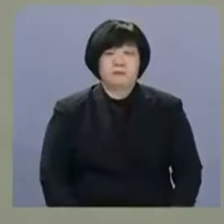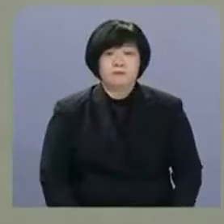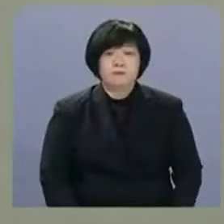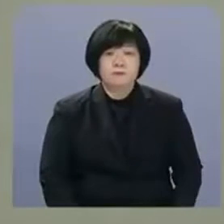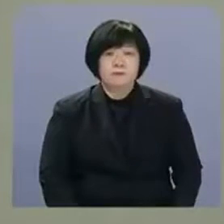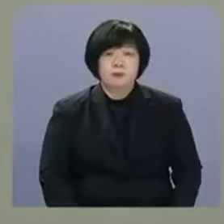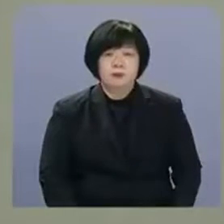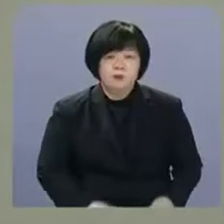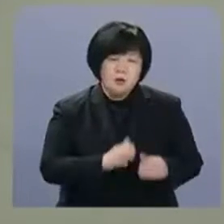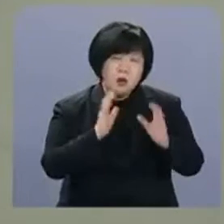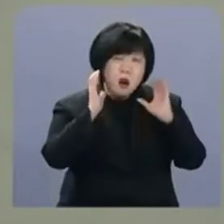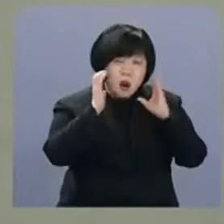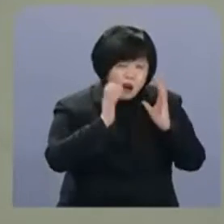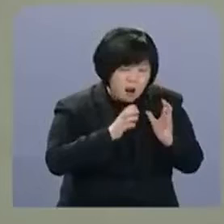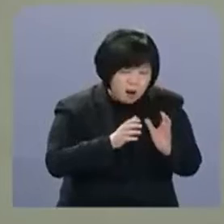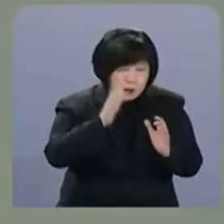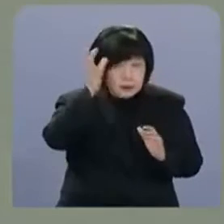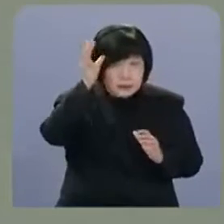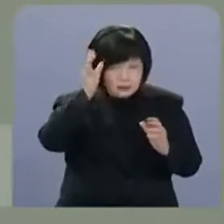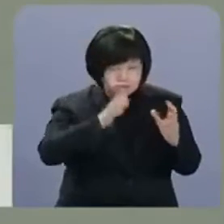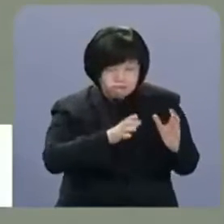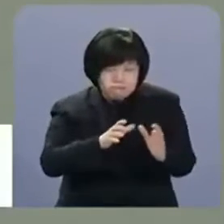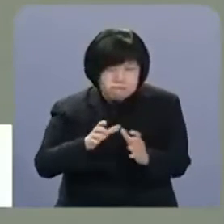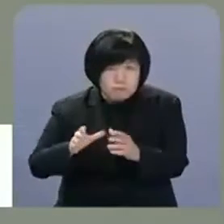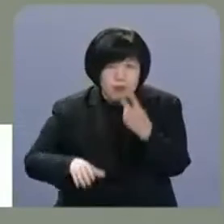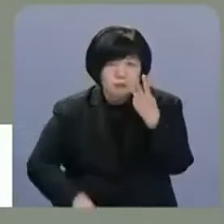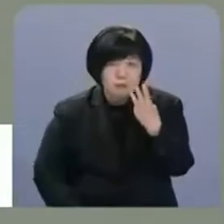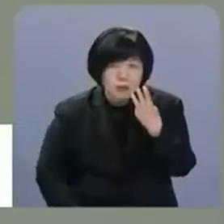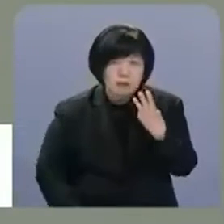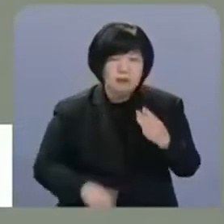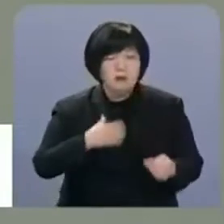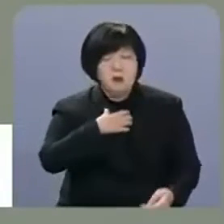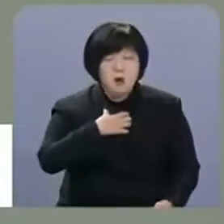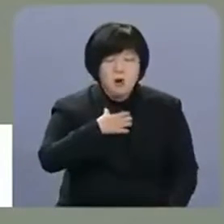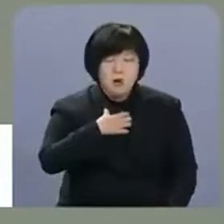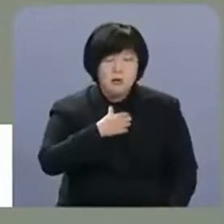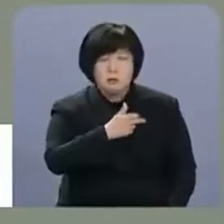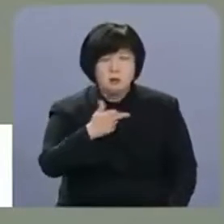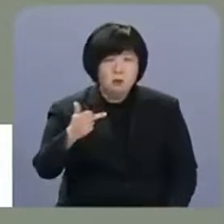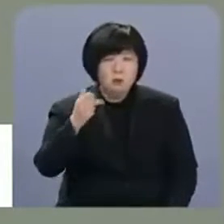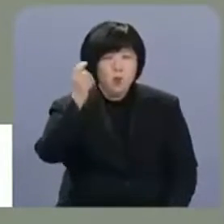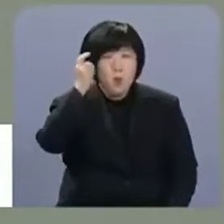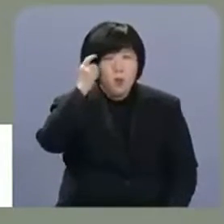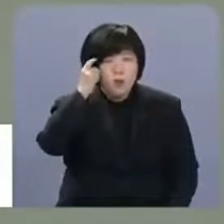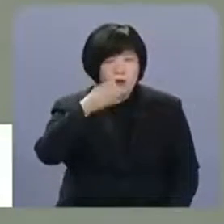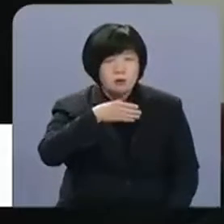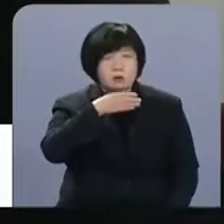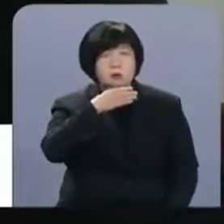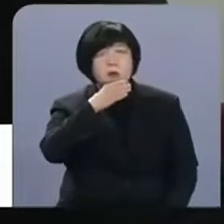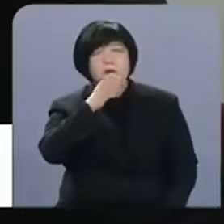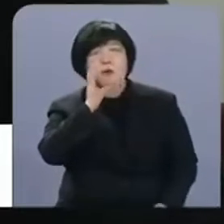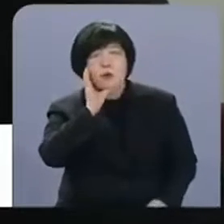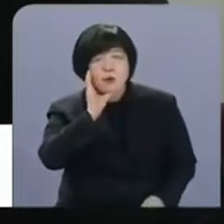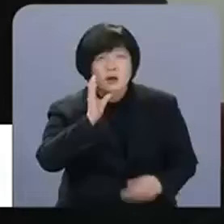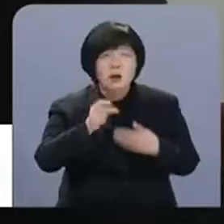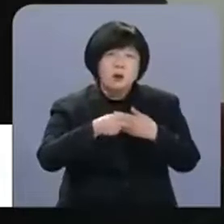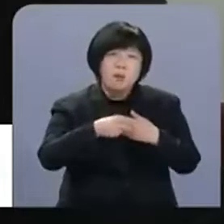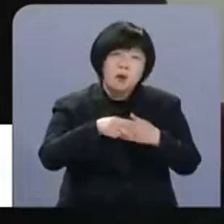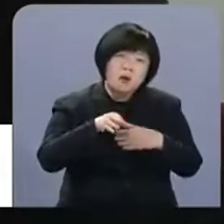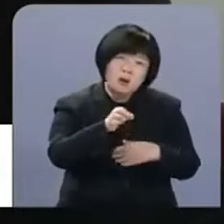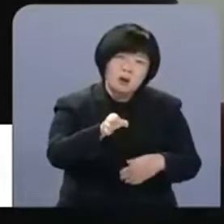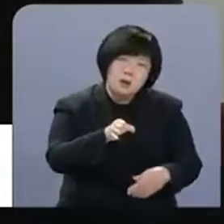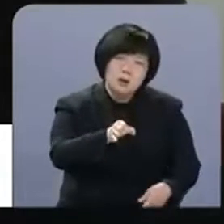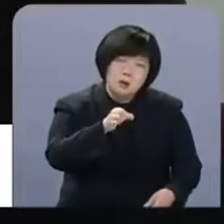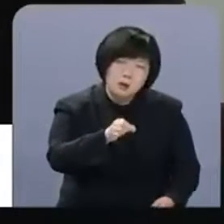10살 남짓 된 강아지 3마리를 기운은 이 여성은 요즘 걱정이 많습니다 나이가 들어 병원 진료비가 늘어나는 데다 죽고